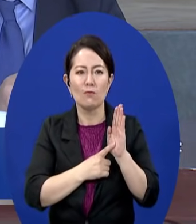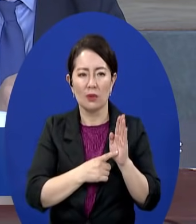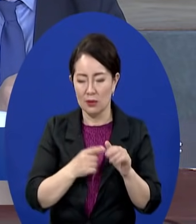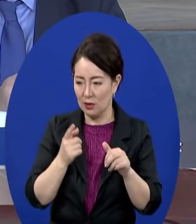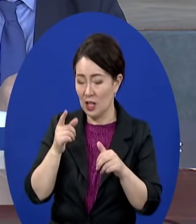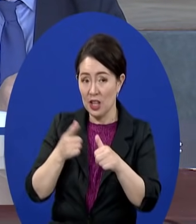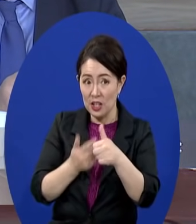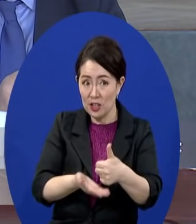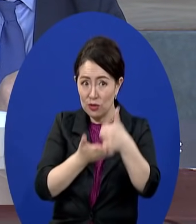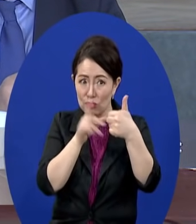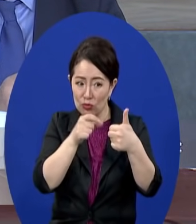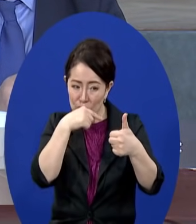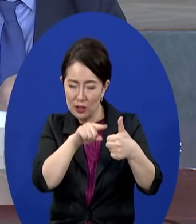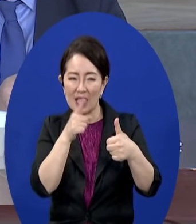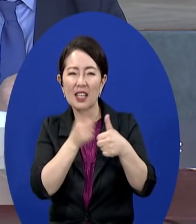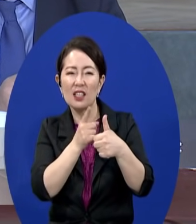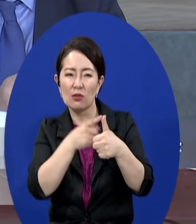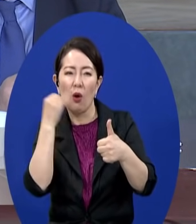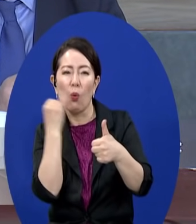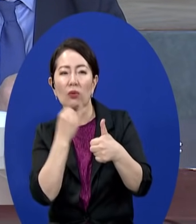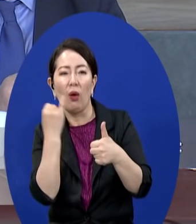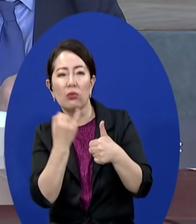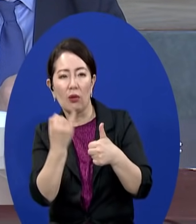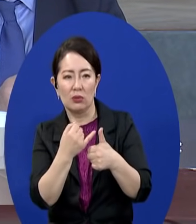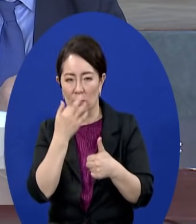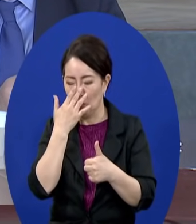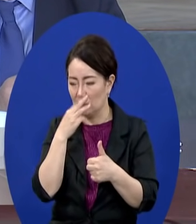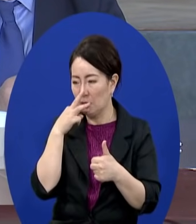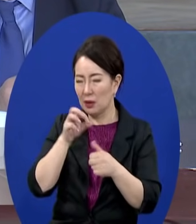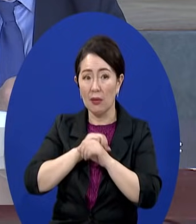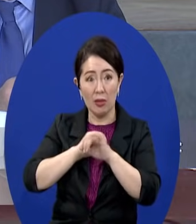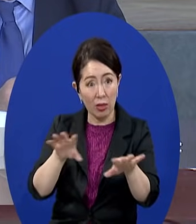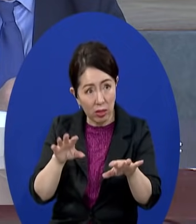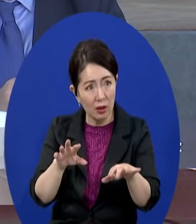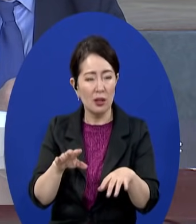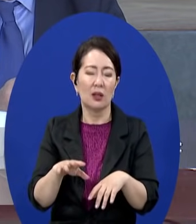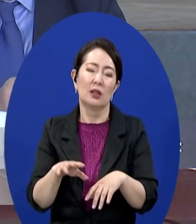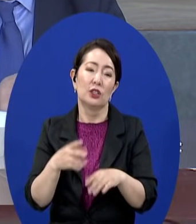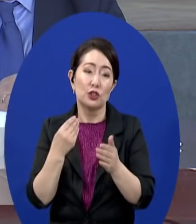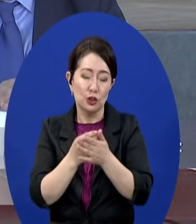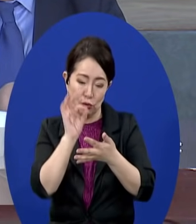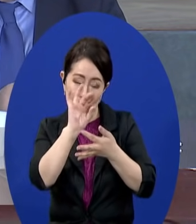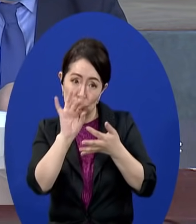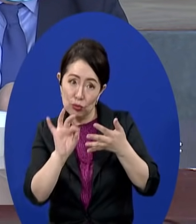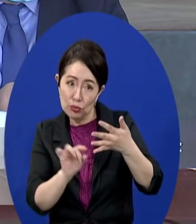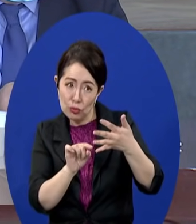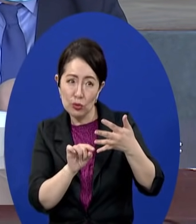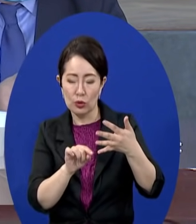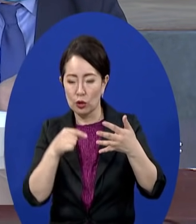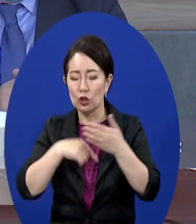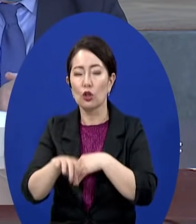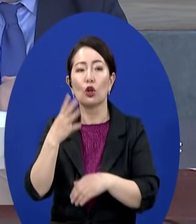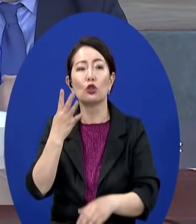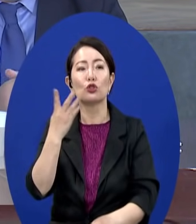нэр төр алдар гүн төр бутаан дөрмжилсэн худал мэдээллийг нийт тараасан гих мэт одоо 41 одоо